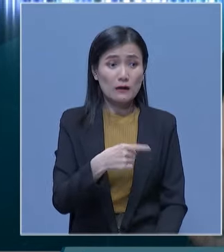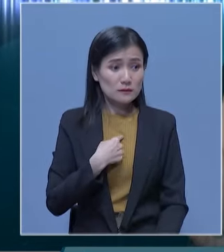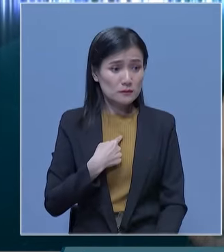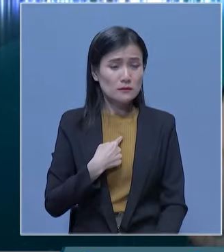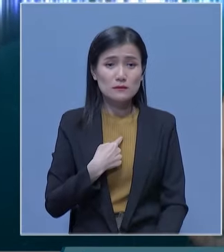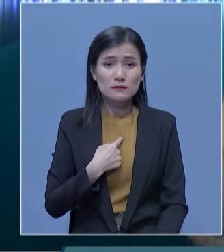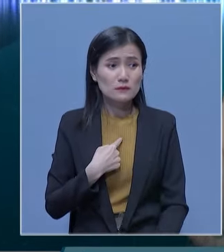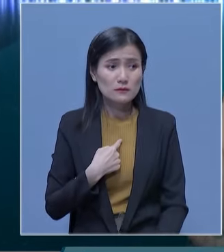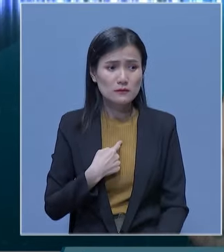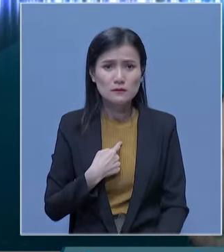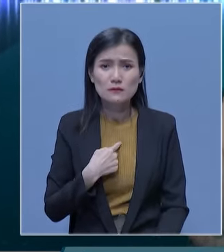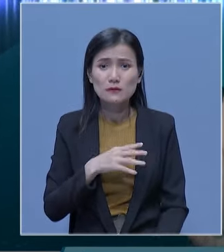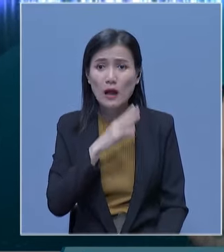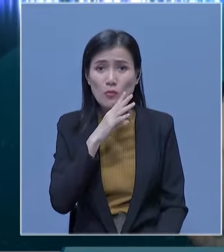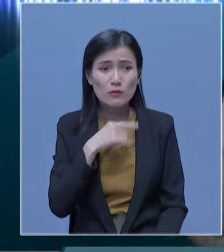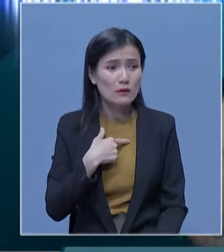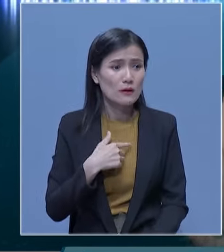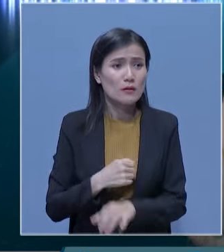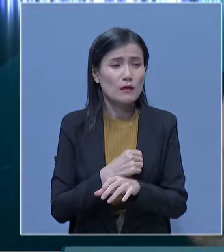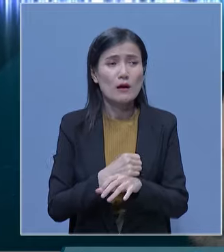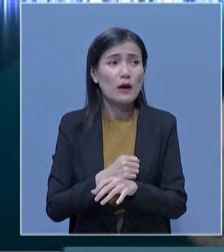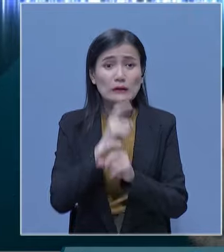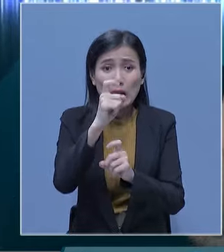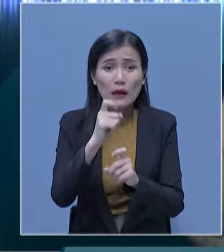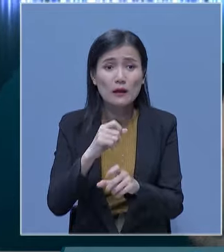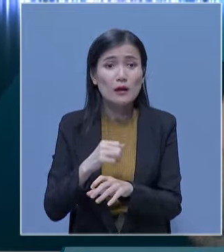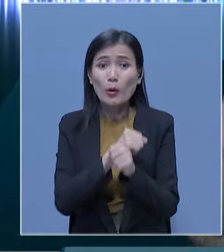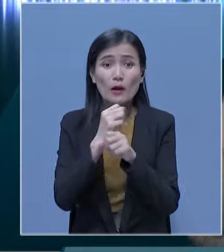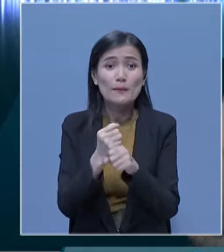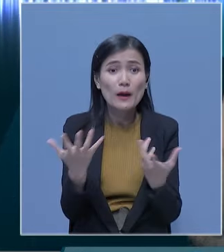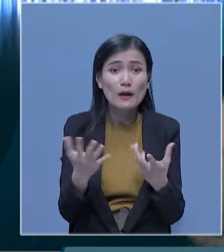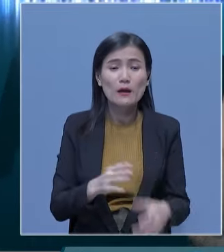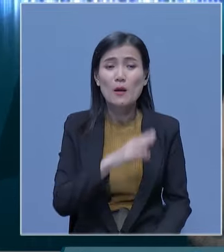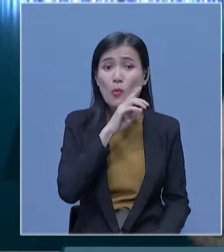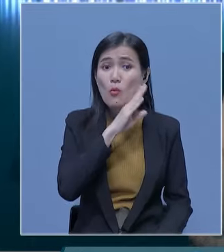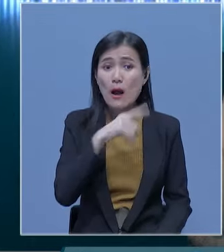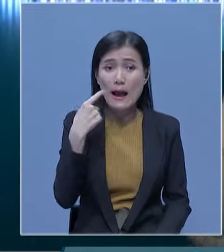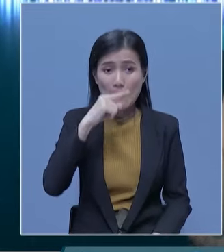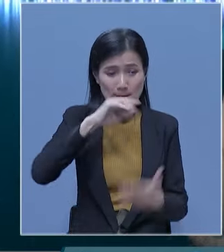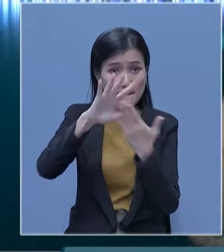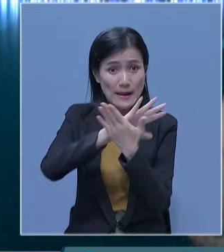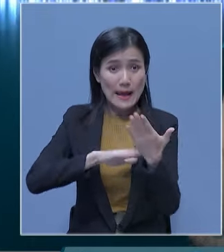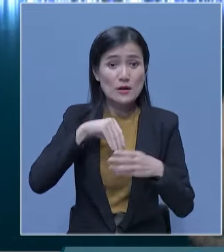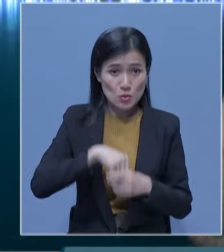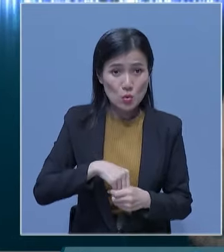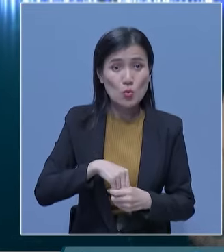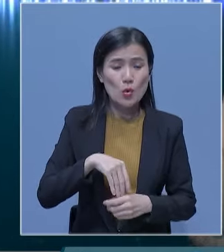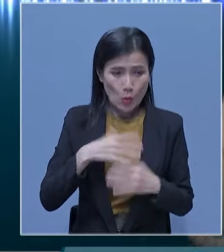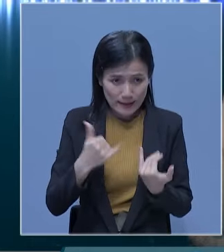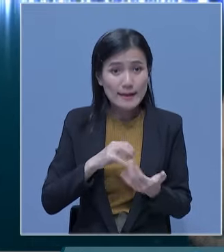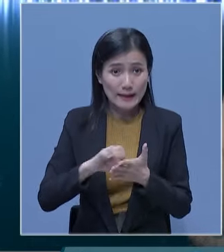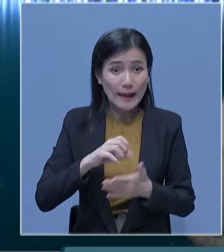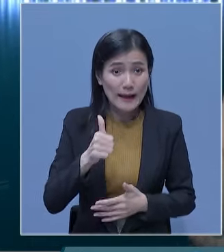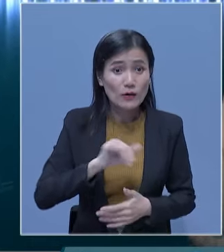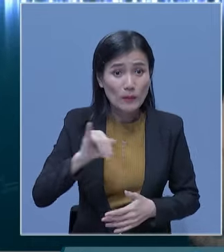ยแล้วเราจะปกป้องพี่น้องประชาชนได้อย่างไร ดังนั้นกลุ่มที่อยู่ในประเทศก็ไปดำเนินการได้เลยถ้าท่านสะดวกตั้งแต่วันนี้แล้วกลุ่มที่อยู่ต่างประเท